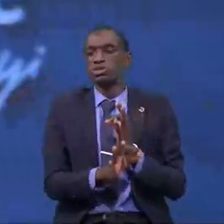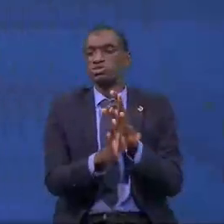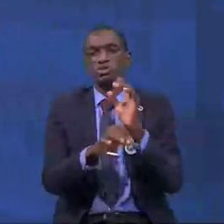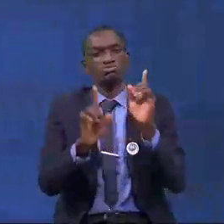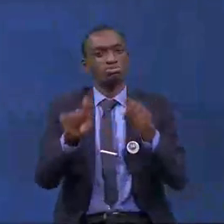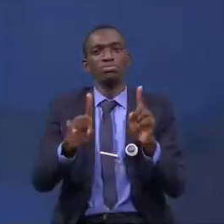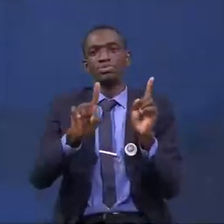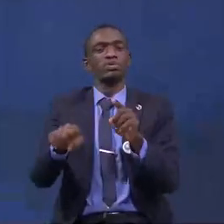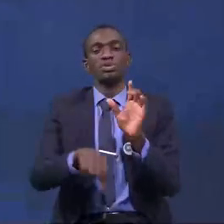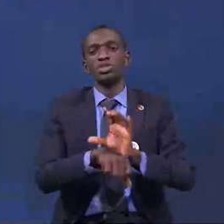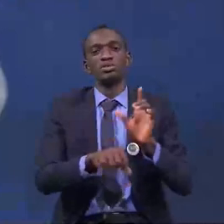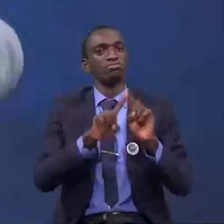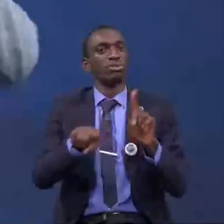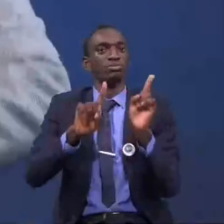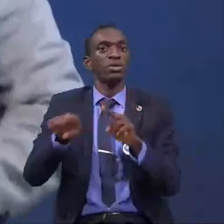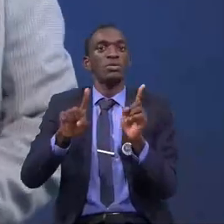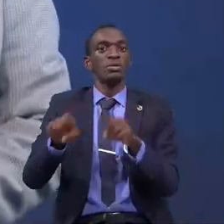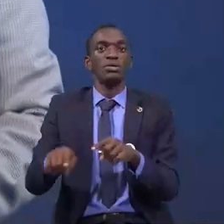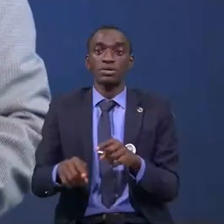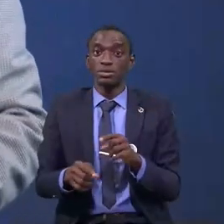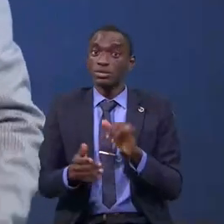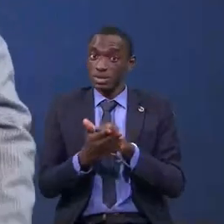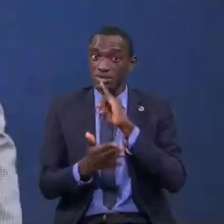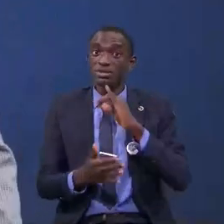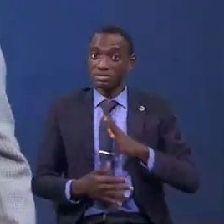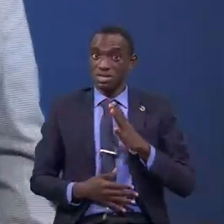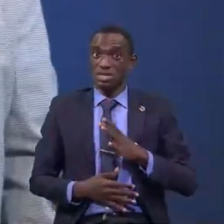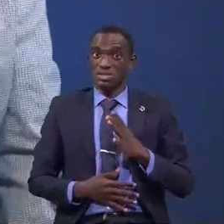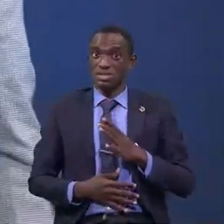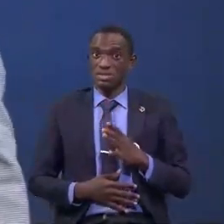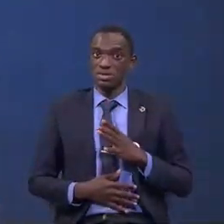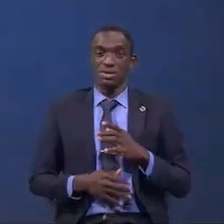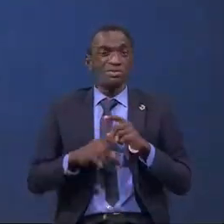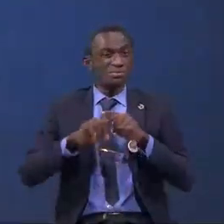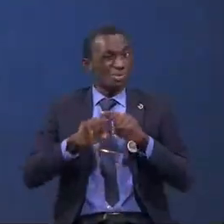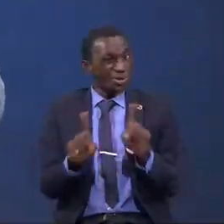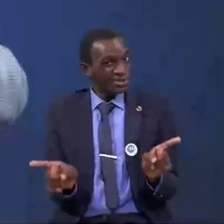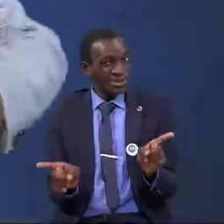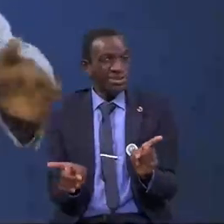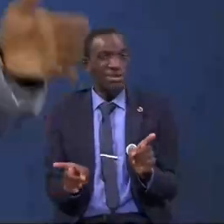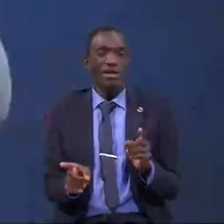Et tu vas fidèlement dans cette bonne église. C'est très bon et très gentil même. Mais